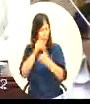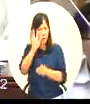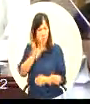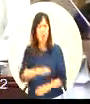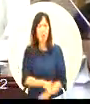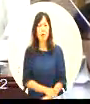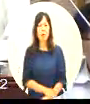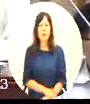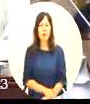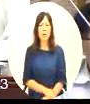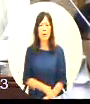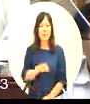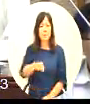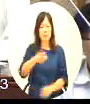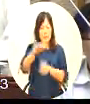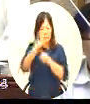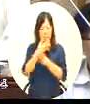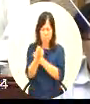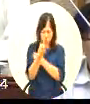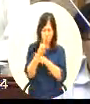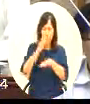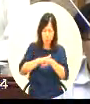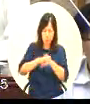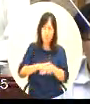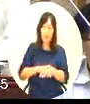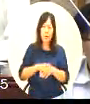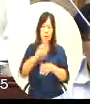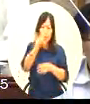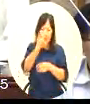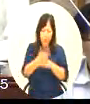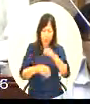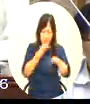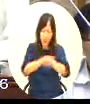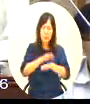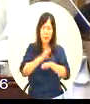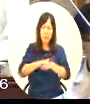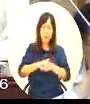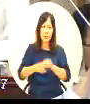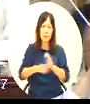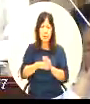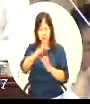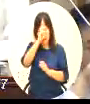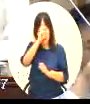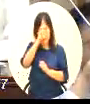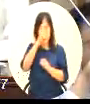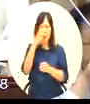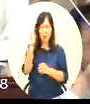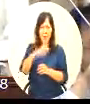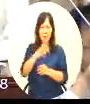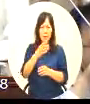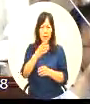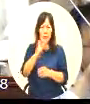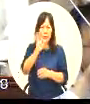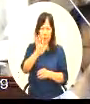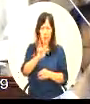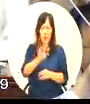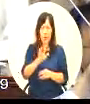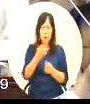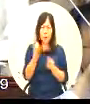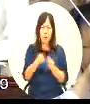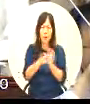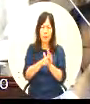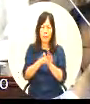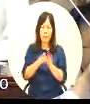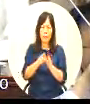分呢，让我们继续来努力，我们来逐步把它完成，我们希望我们可以很在这个一